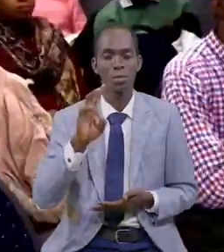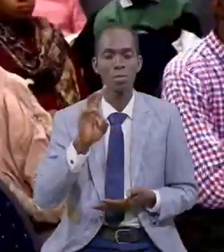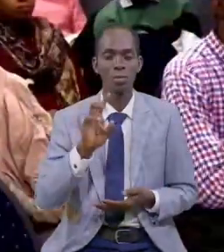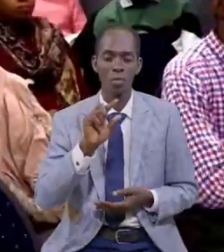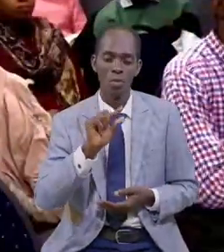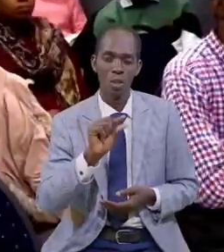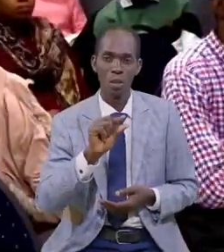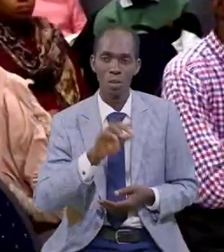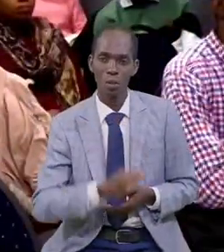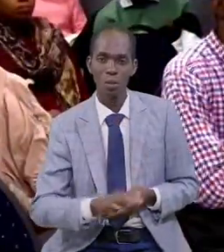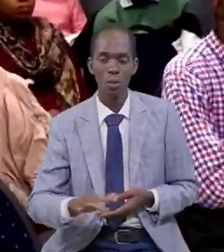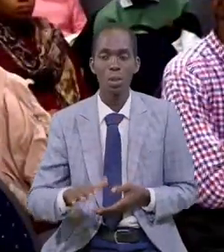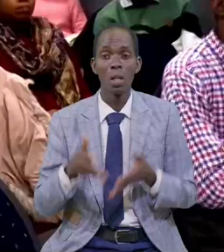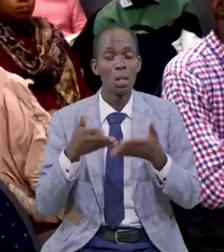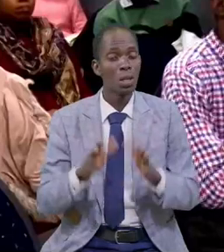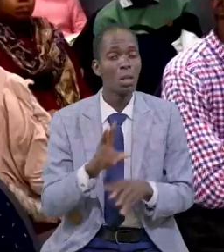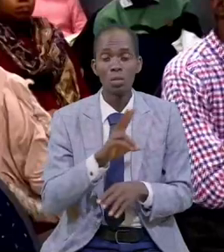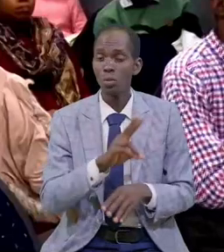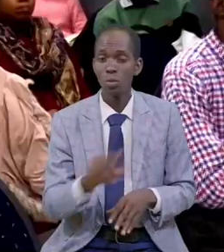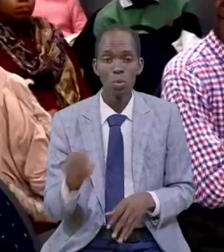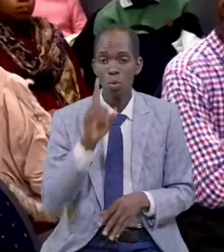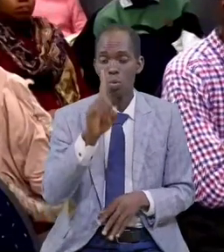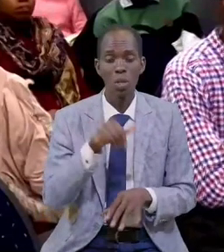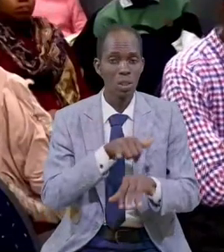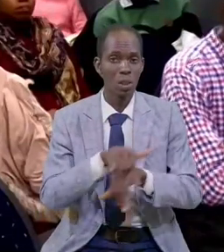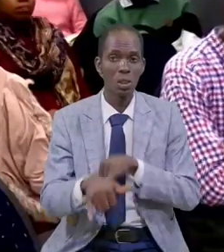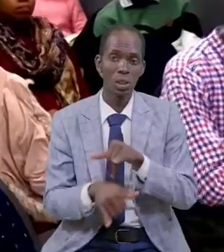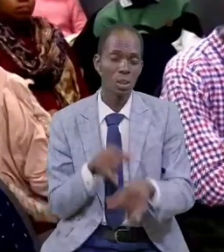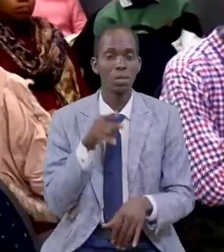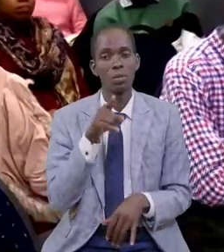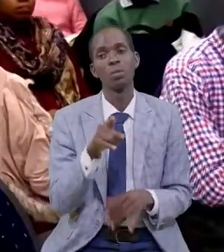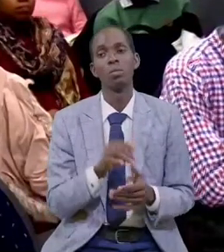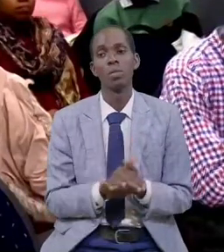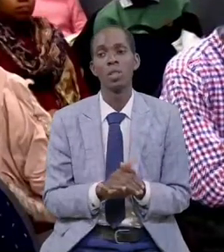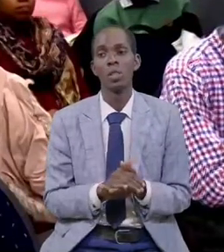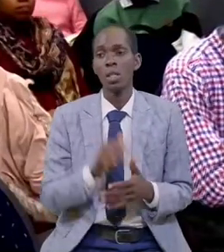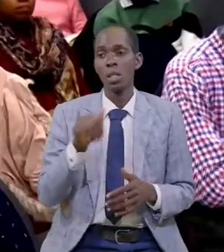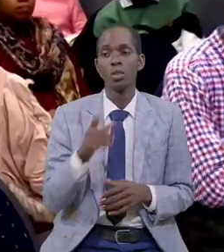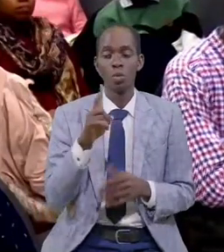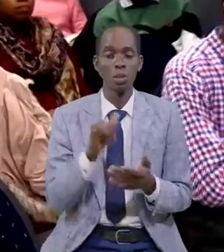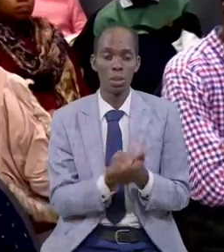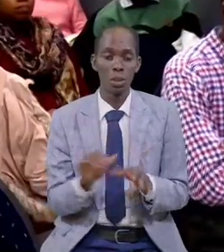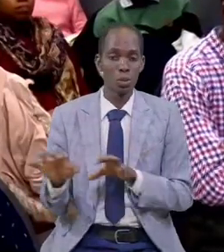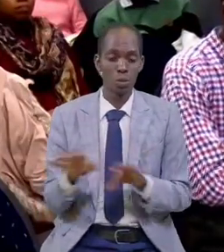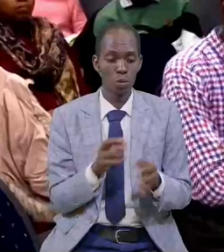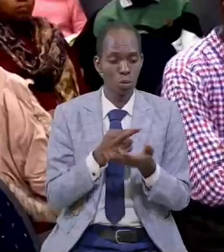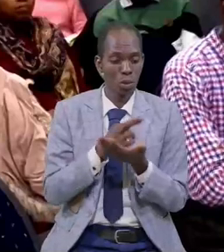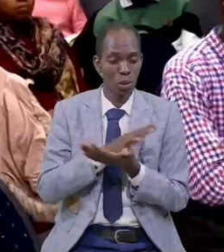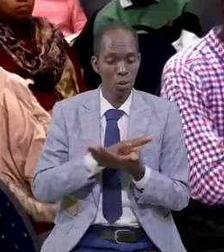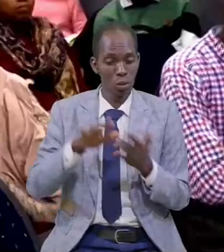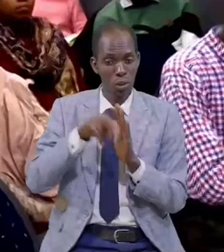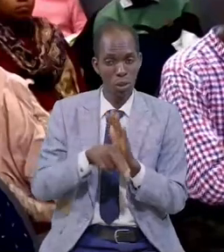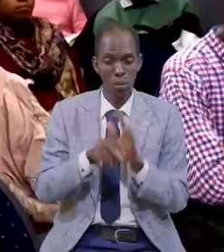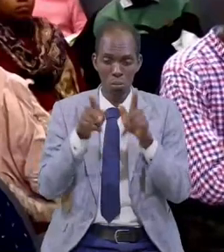petits enfants que personne ne vous séduise celui qui pratique la justice